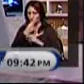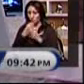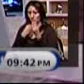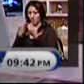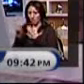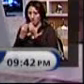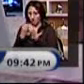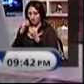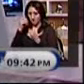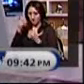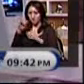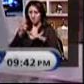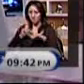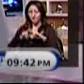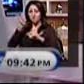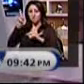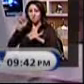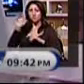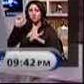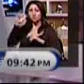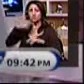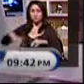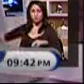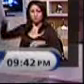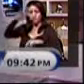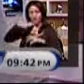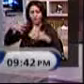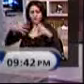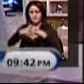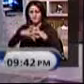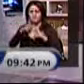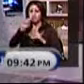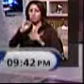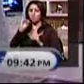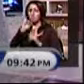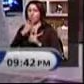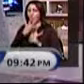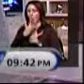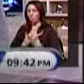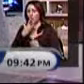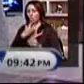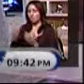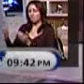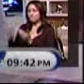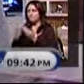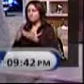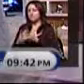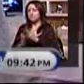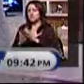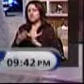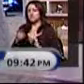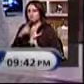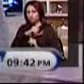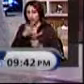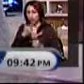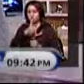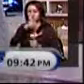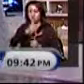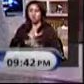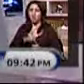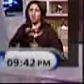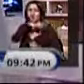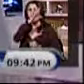ان محمد مرسي ليس رئيسا لمصر ولا اي حاجه، ده مندوب الاخوان المسلمين في منصب الرئاسه، فما فيش لا كان صداقه ولا اي